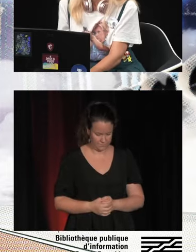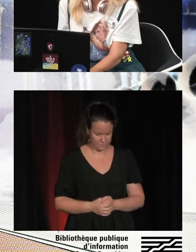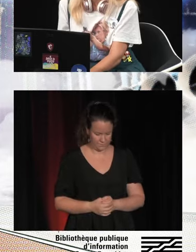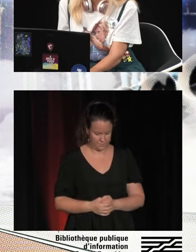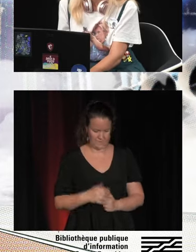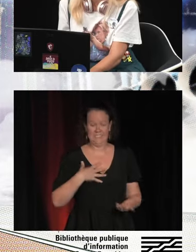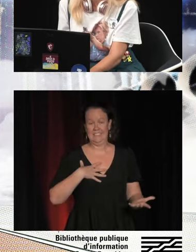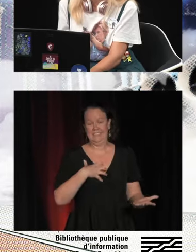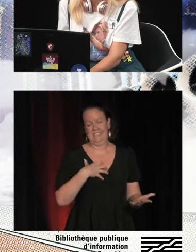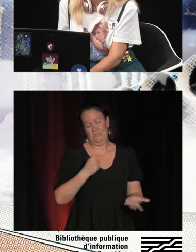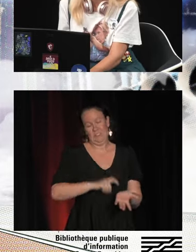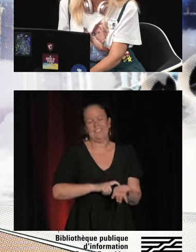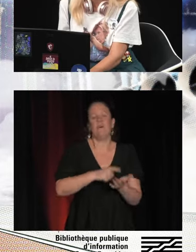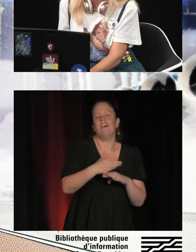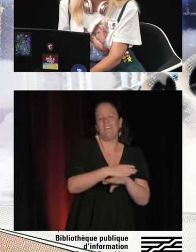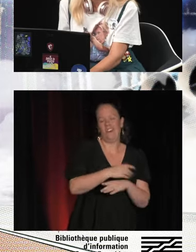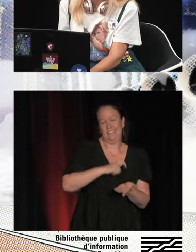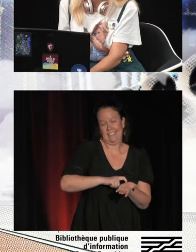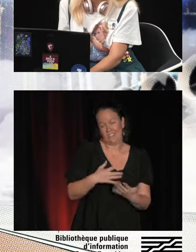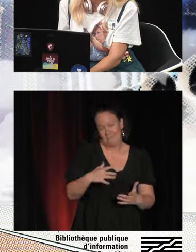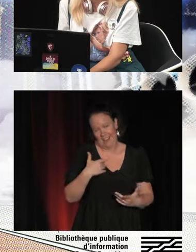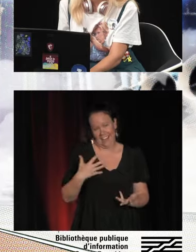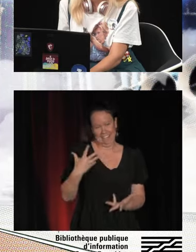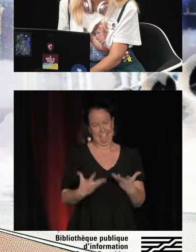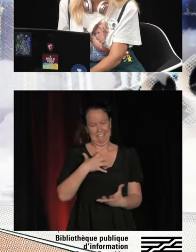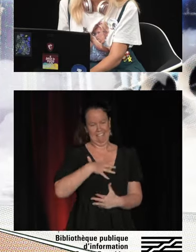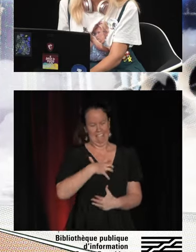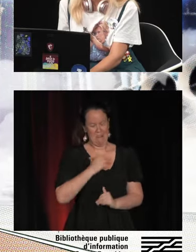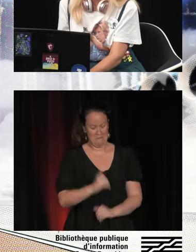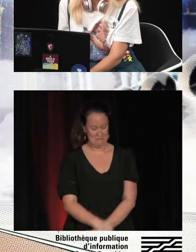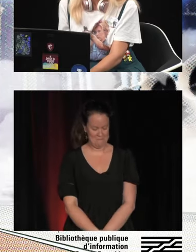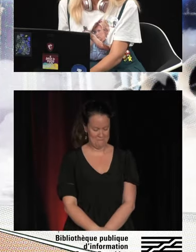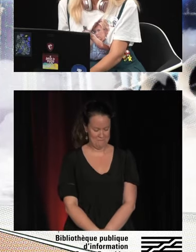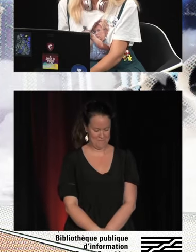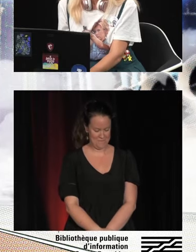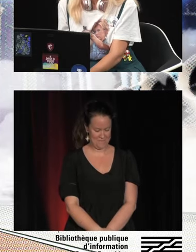Je commence à stresser, enfin j'étais déjà stressée avant, on va pas vous mentir, mais...